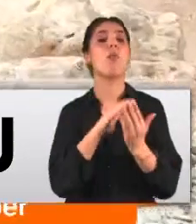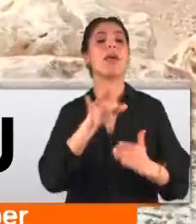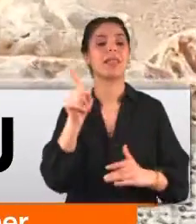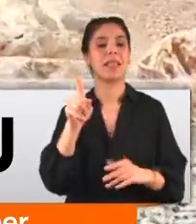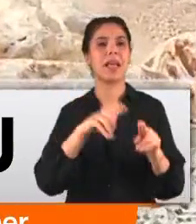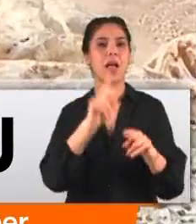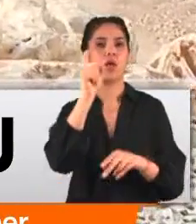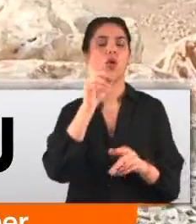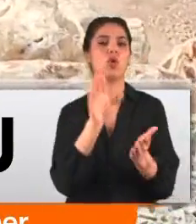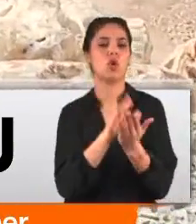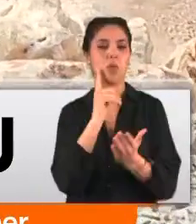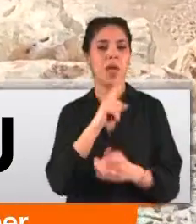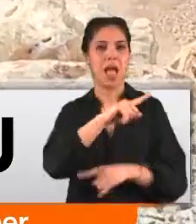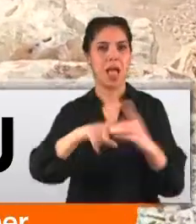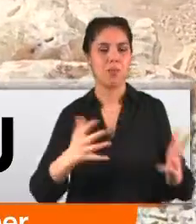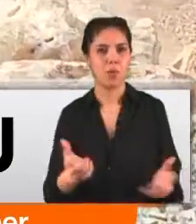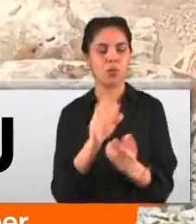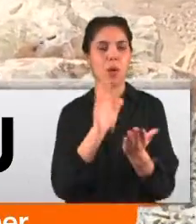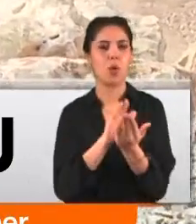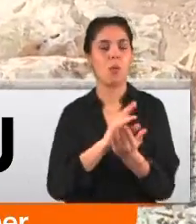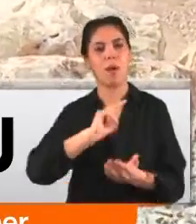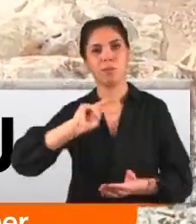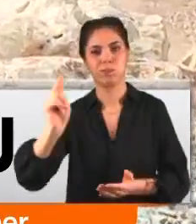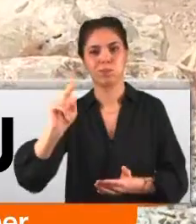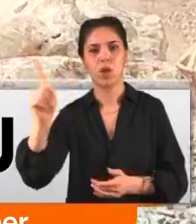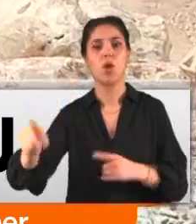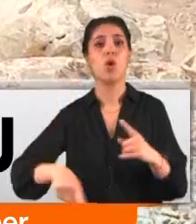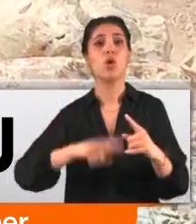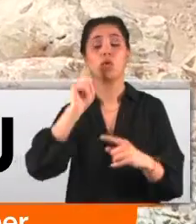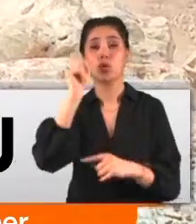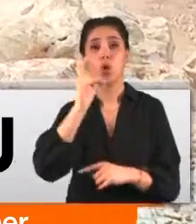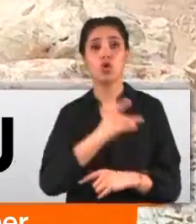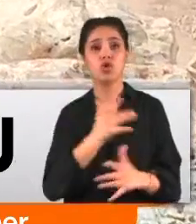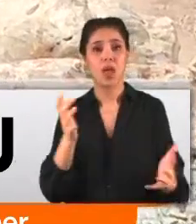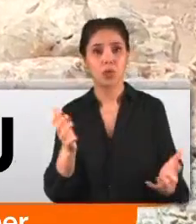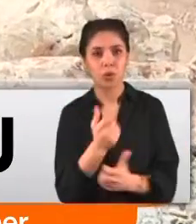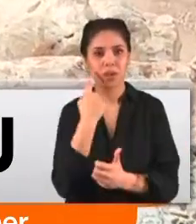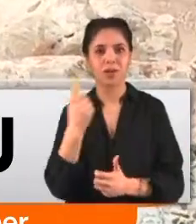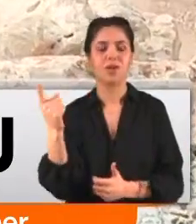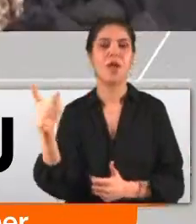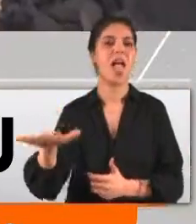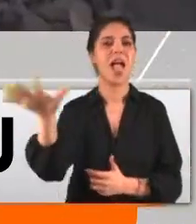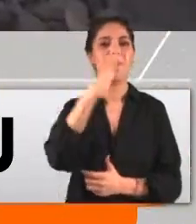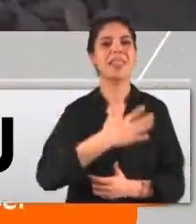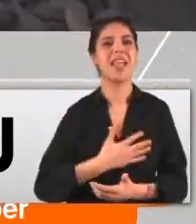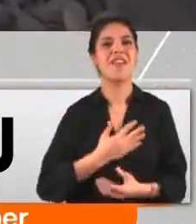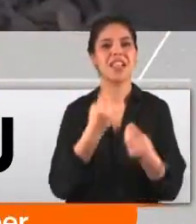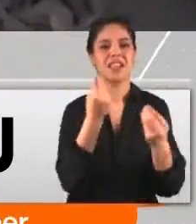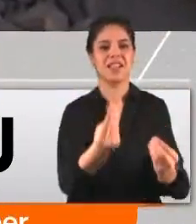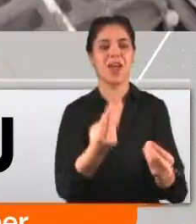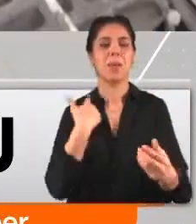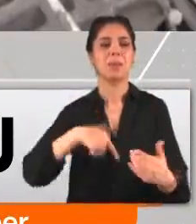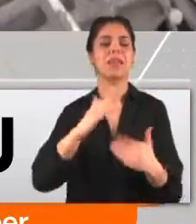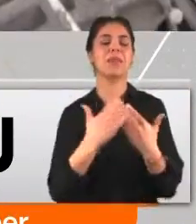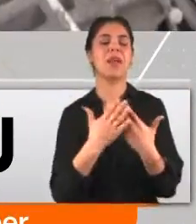bir K9 köpeği, yani arama kurtarma köpeği. O kurtardığı 9 canla adı gibi Nefes oldu. Bizim çok büyük